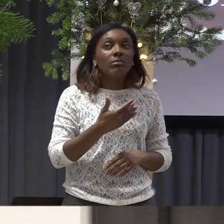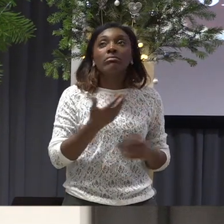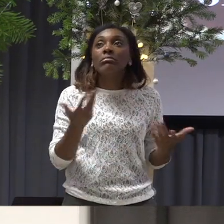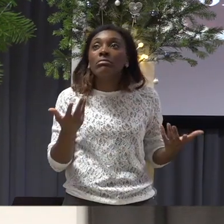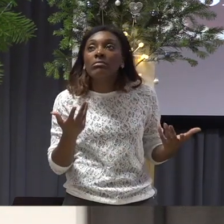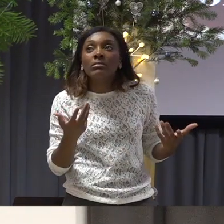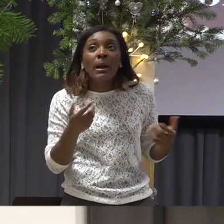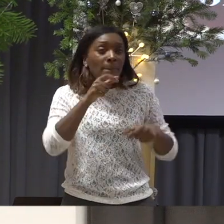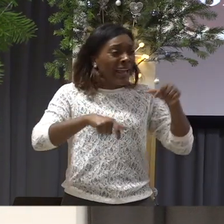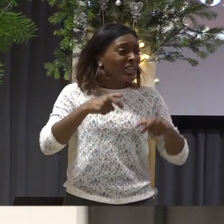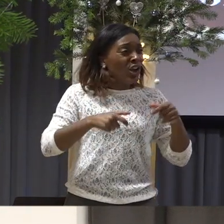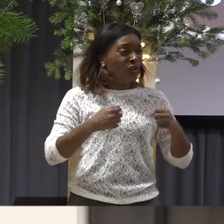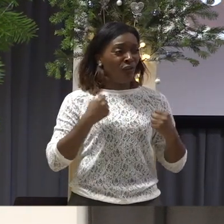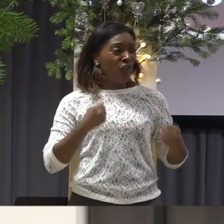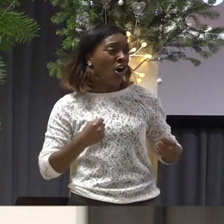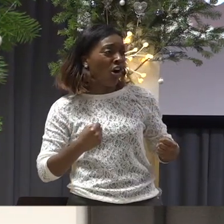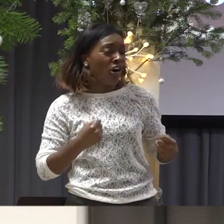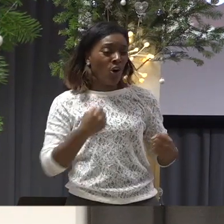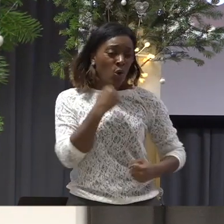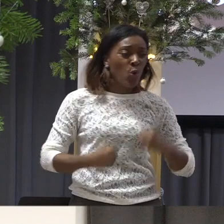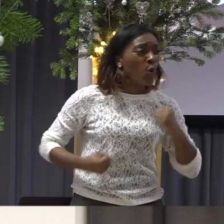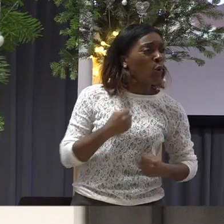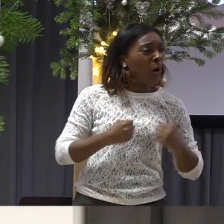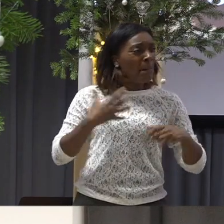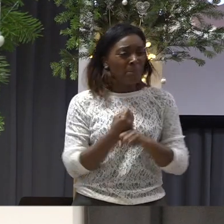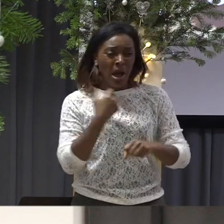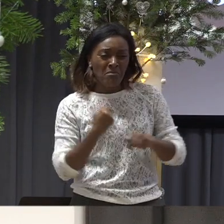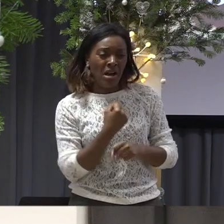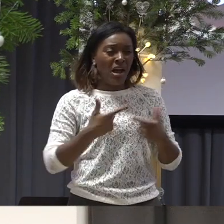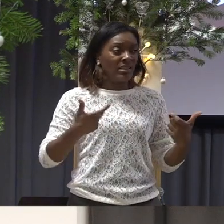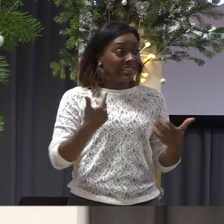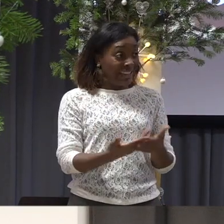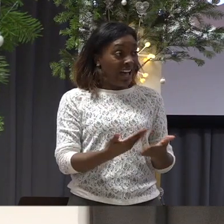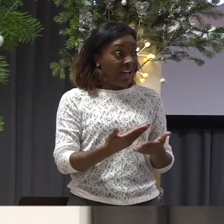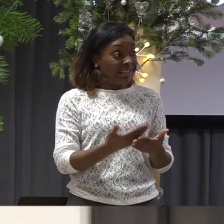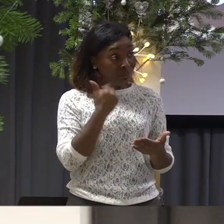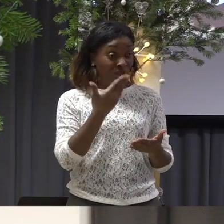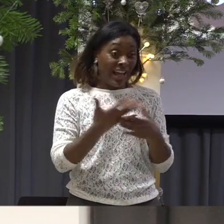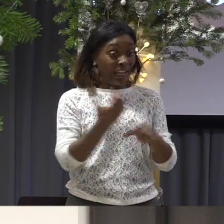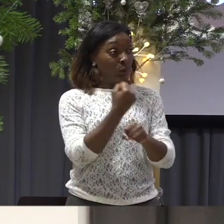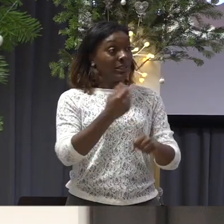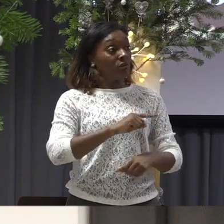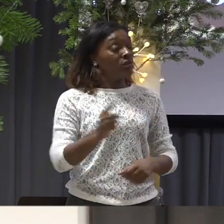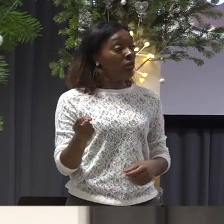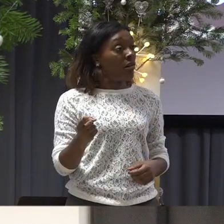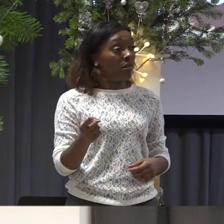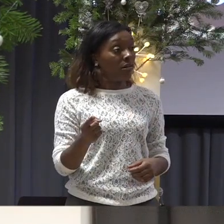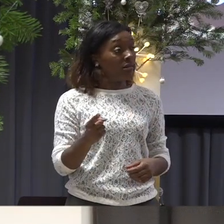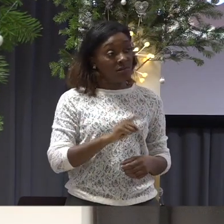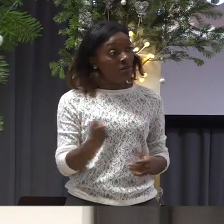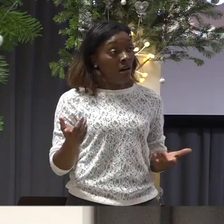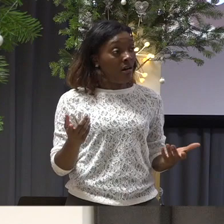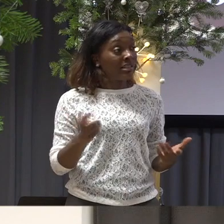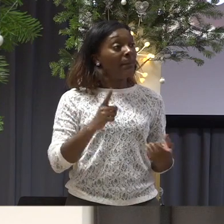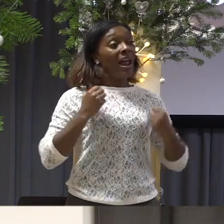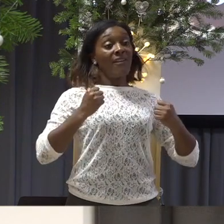Ça ne justifie pas tout ce que l'on a. Il y a des gens que l'on va chercher dans leur sommeil,